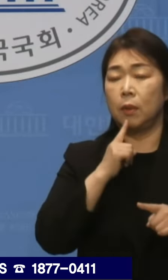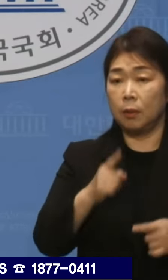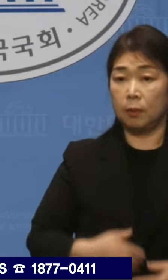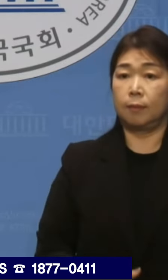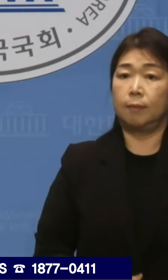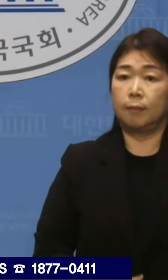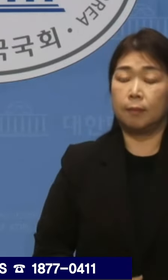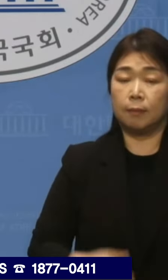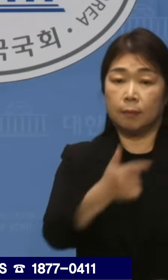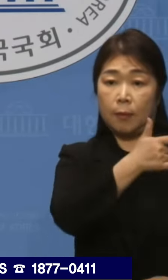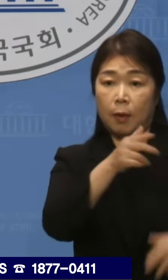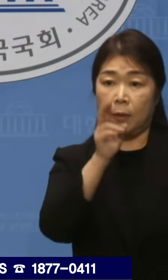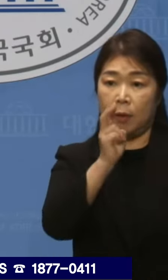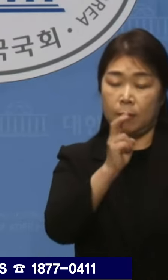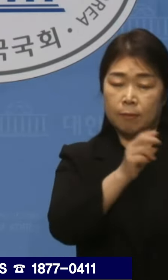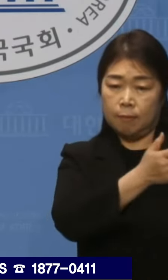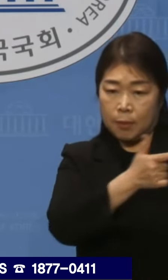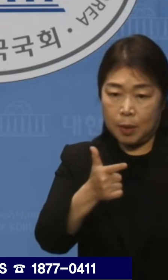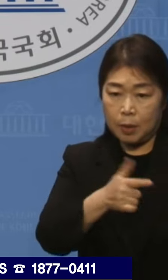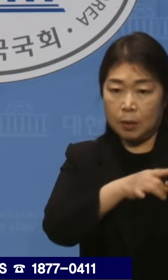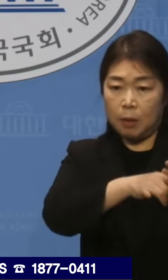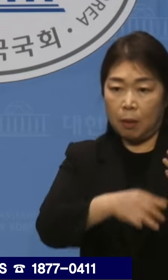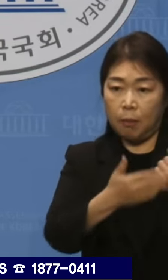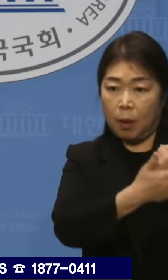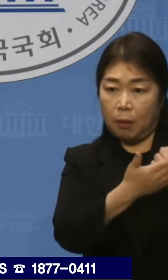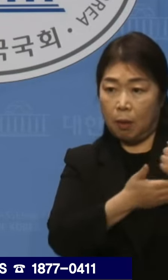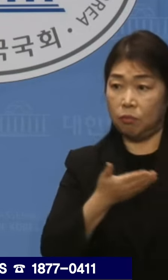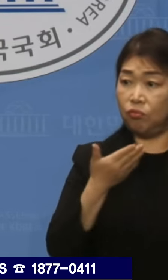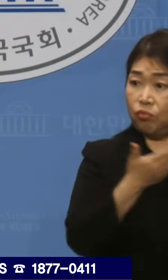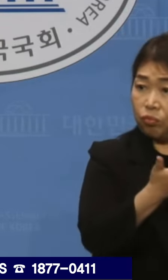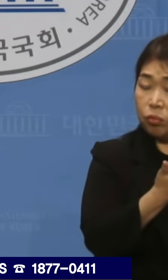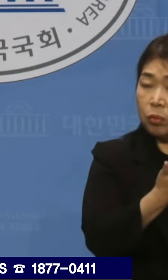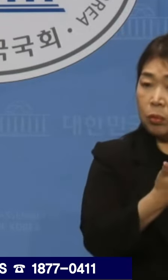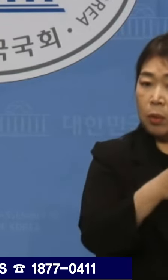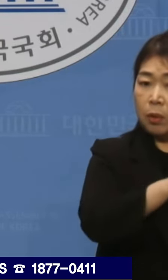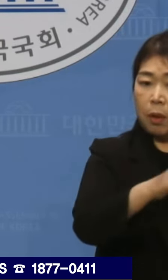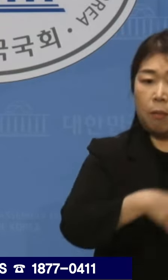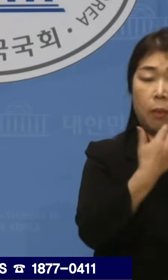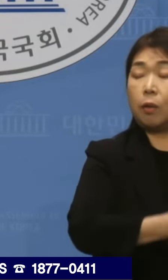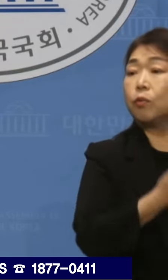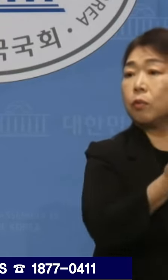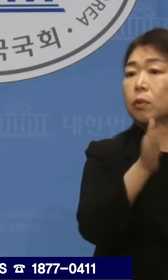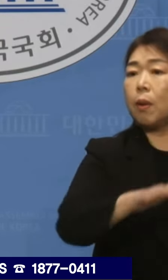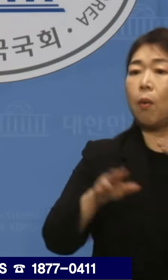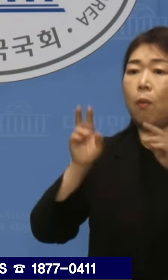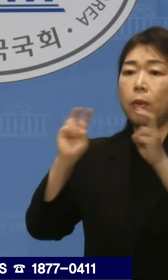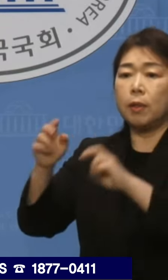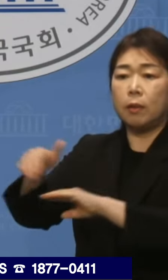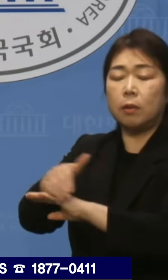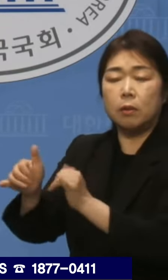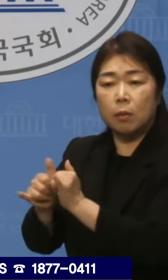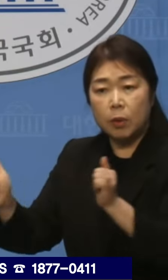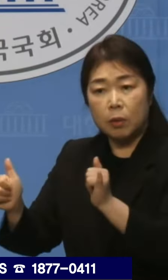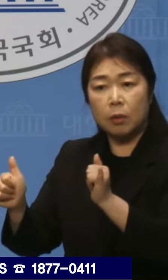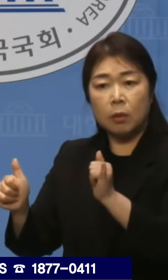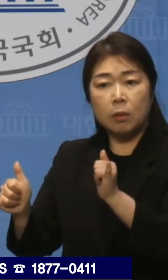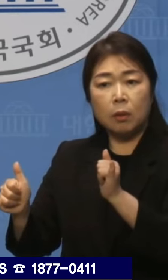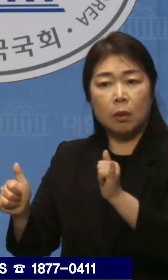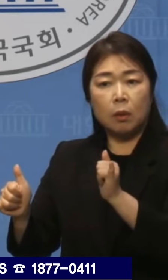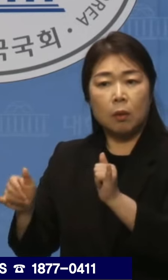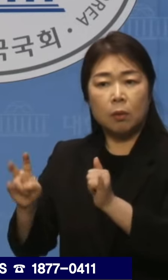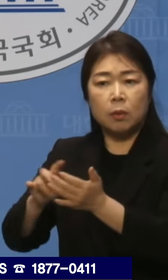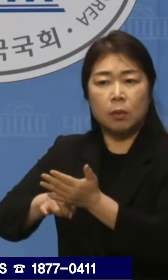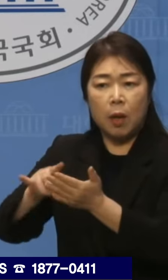대기업과 초부자들에게는 각종 세금을 감면해주면서 직장인들을 윤석열 정부의 봉으로 여기고 있는 것이